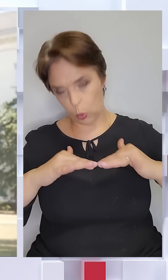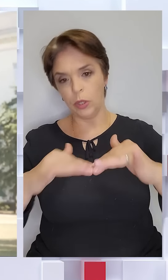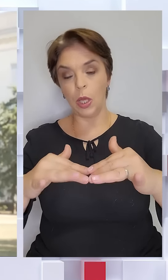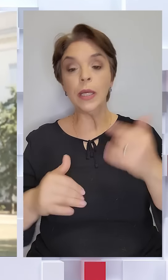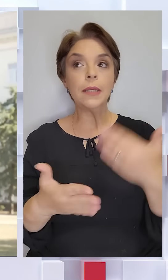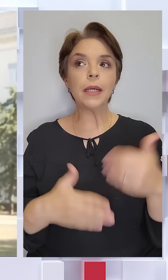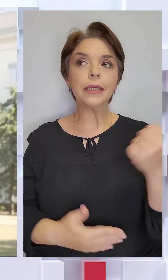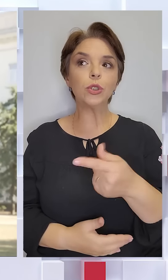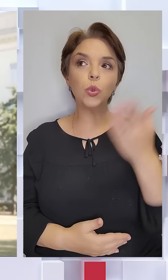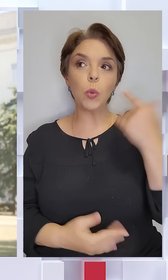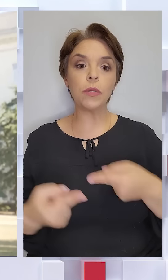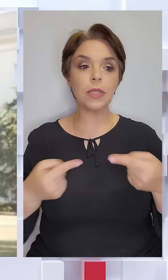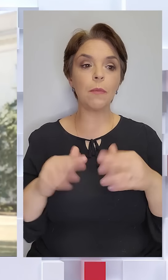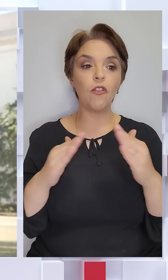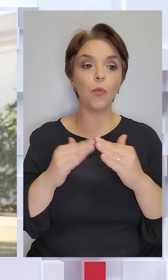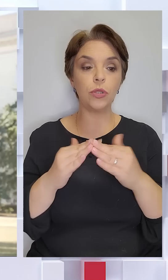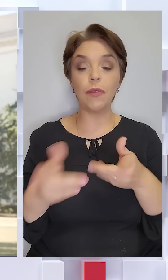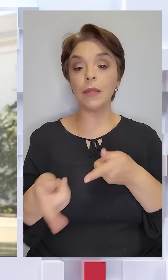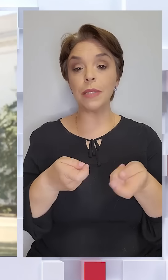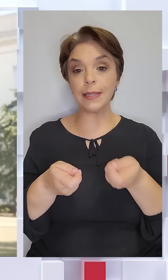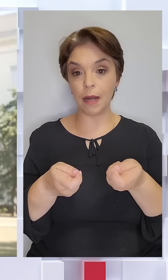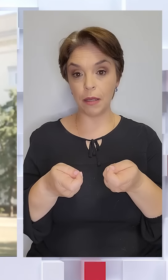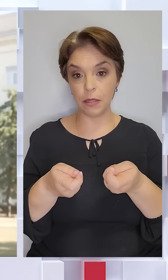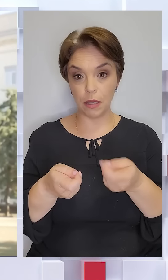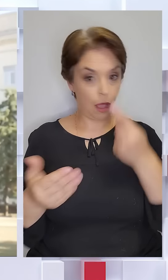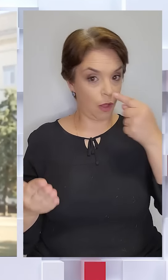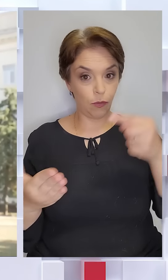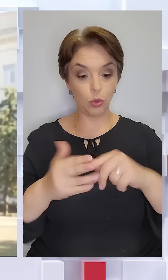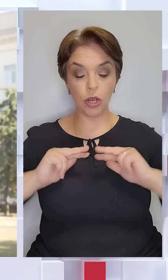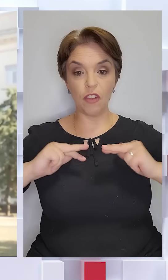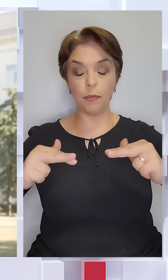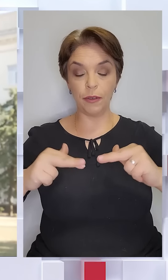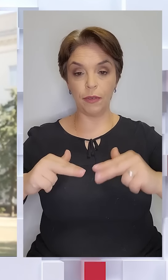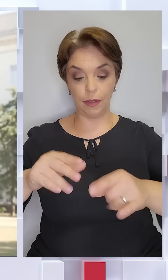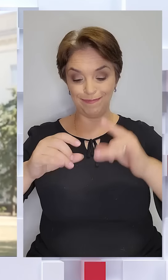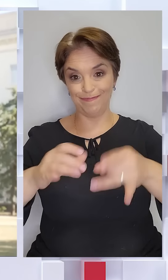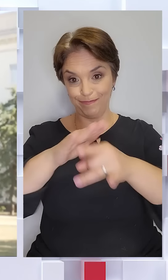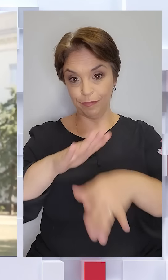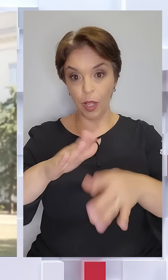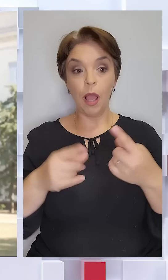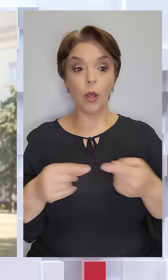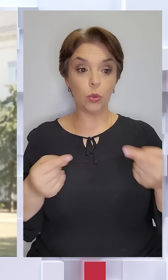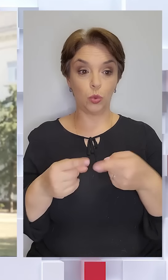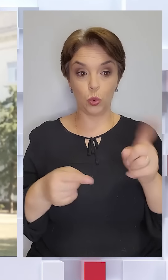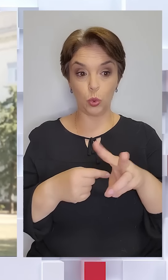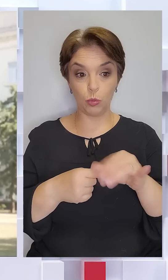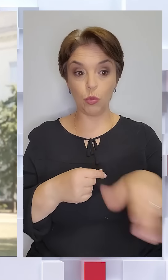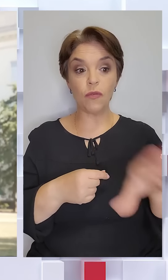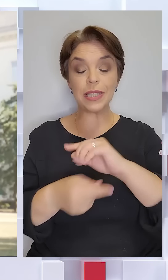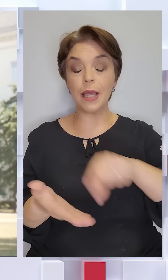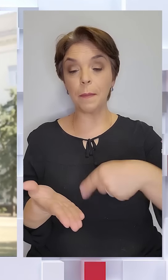Десь тиждень тому саме в будівлю адміністрації влучив FPV-дрон. Тому, ну,